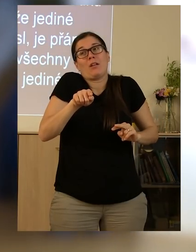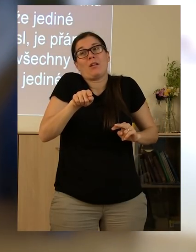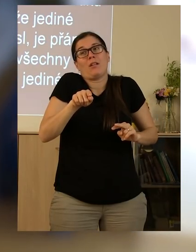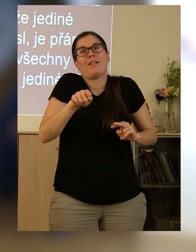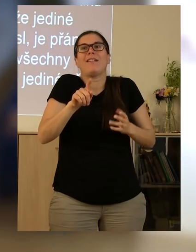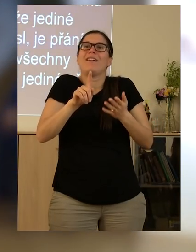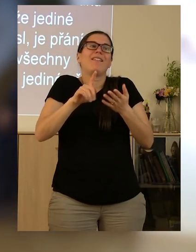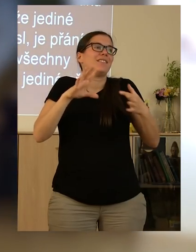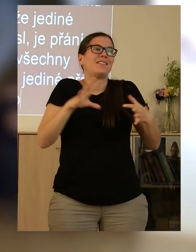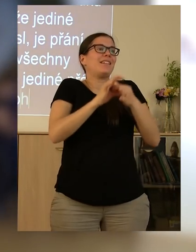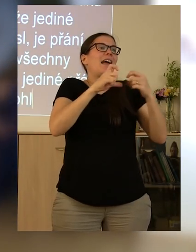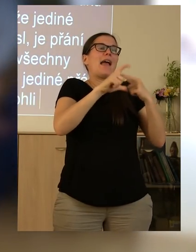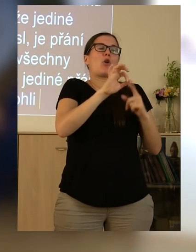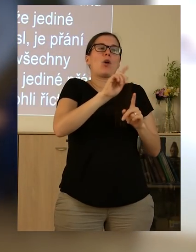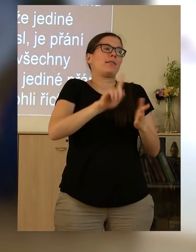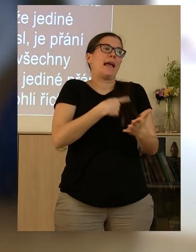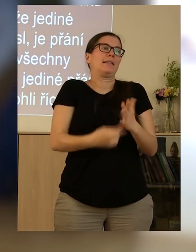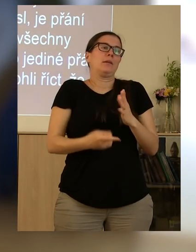nepramení z ega, snad,